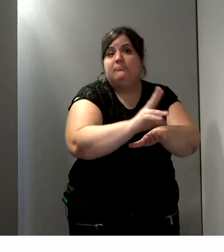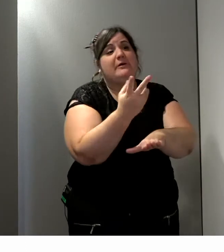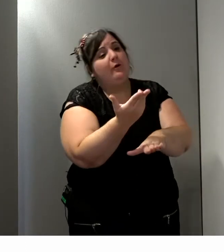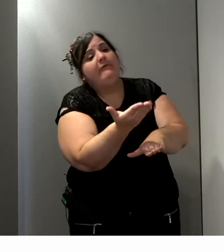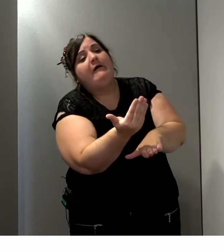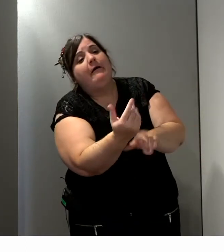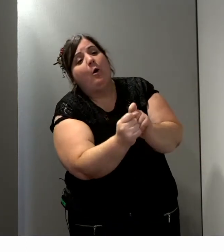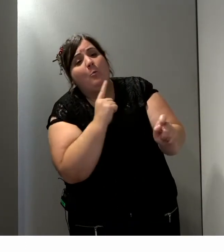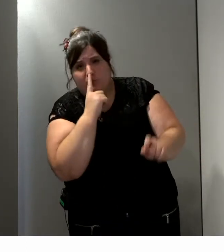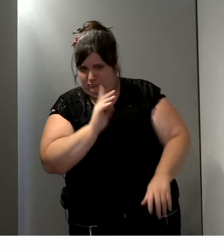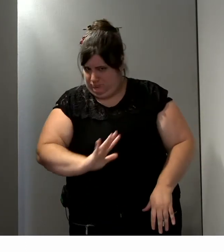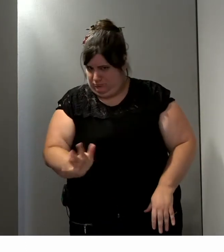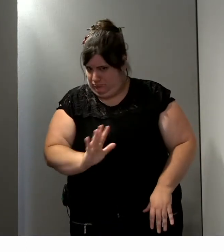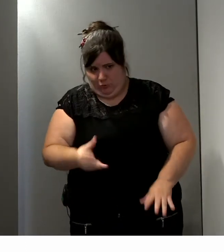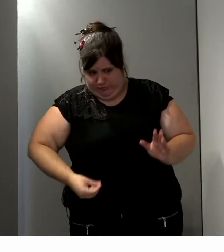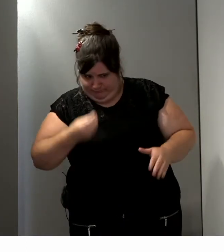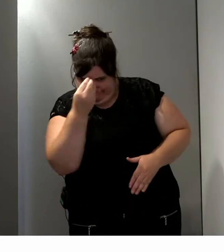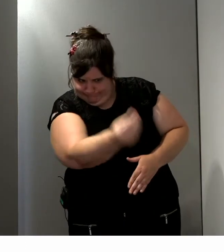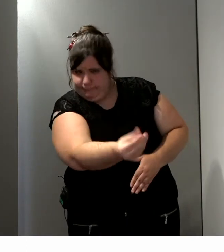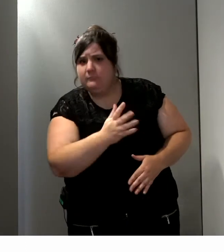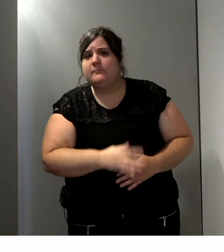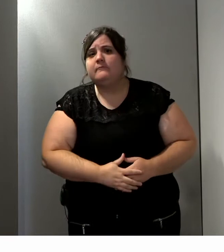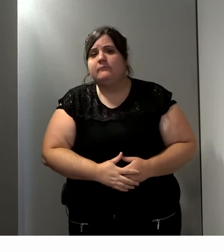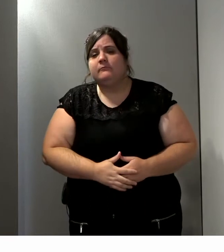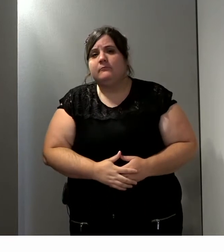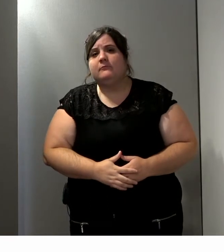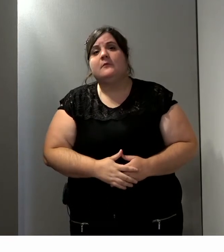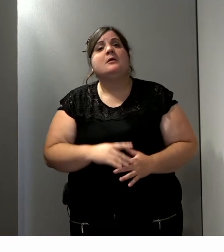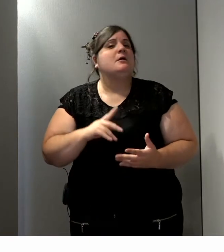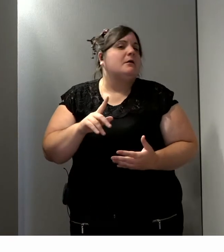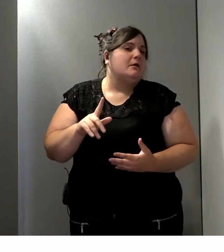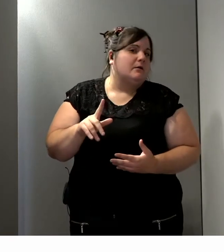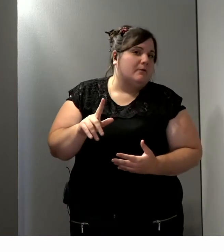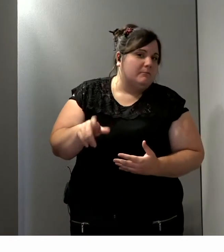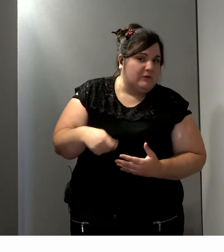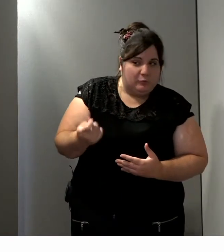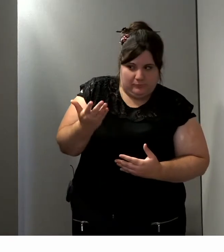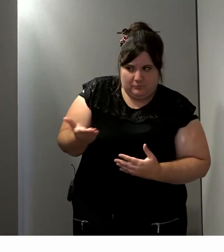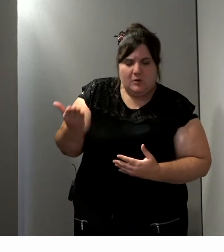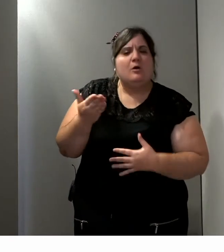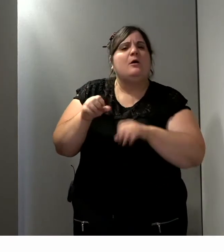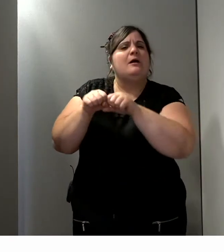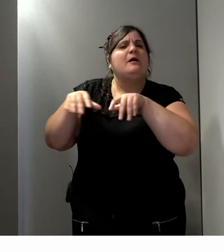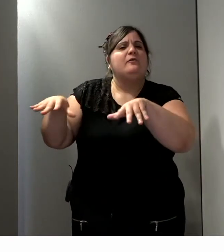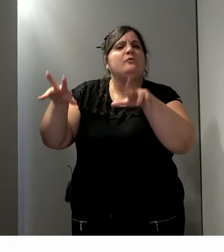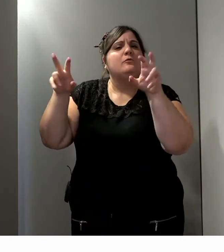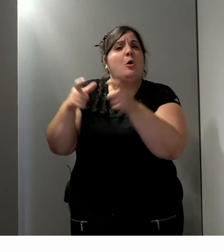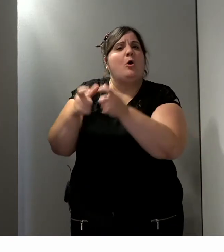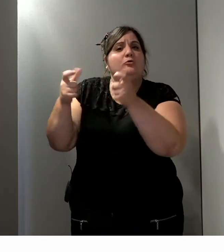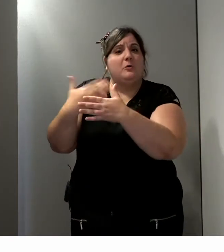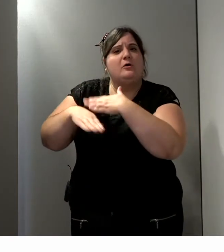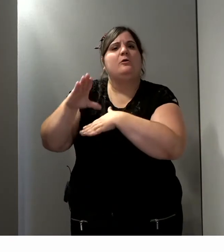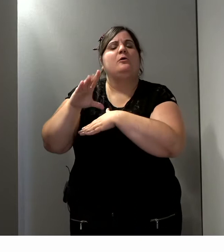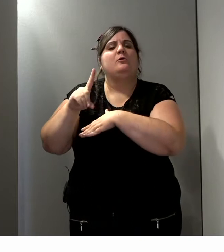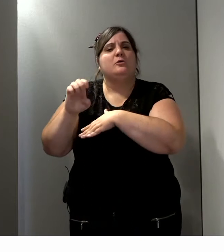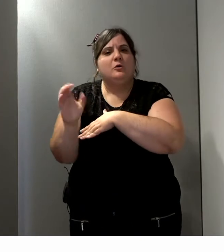donnée à la personne. Et on travaille aussi avec Entrepreneurs de la Cité dans le cadre d'un partenariat qui permet de